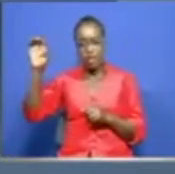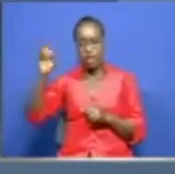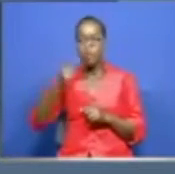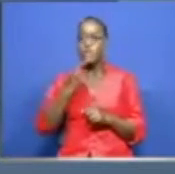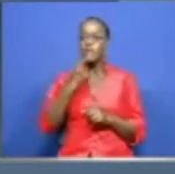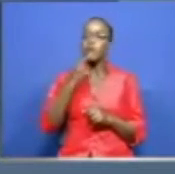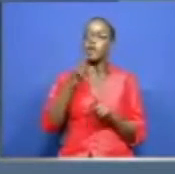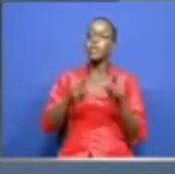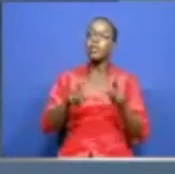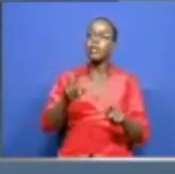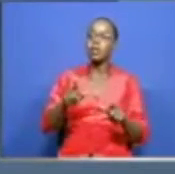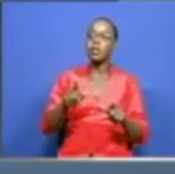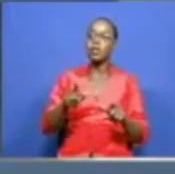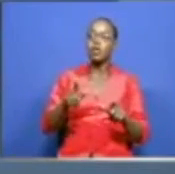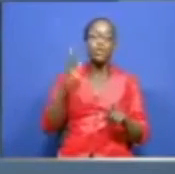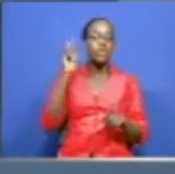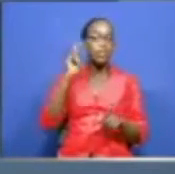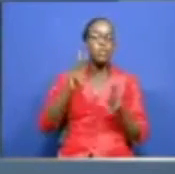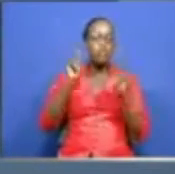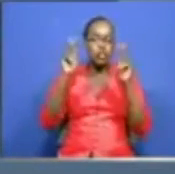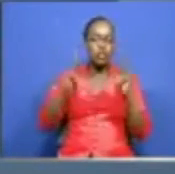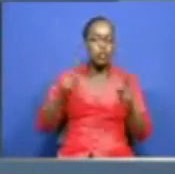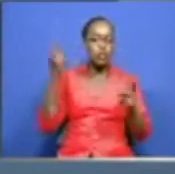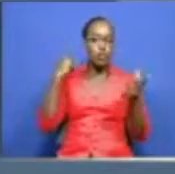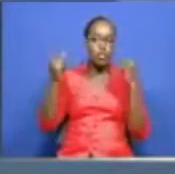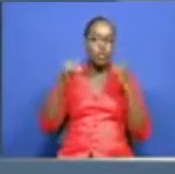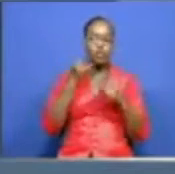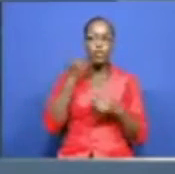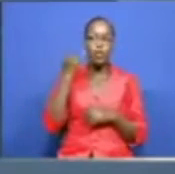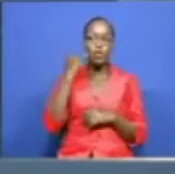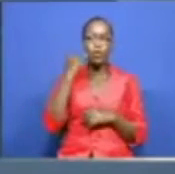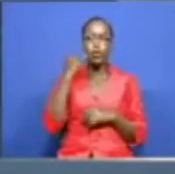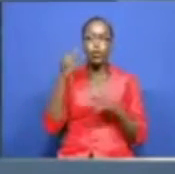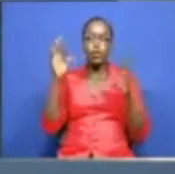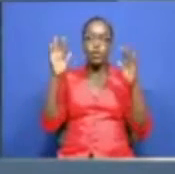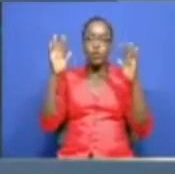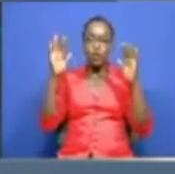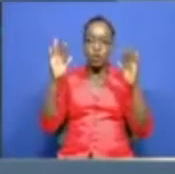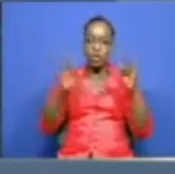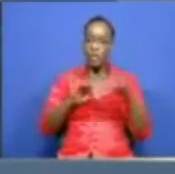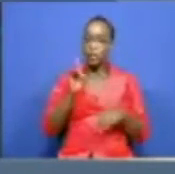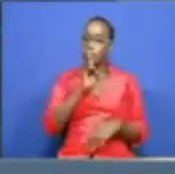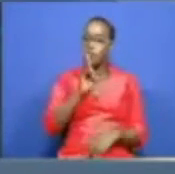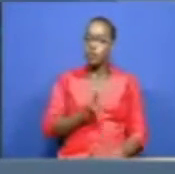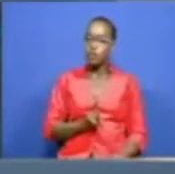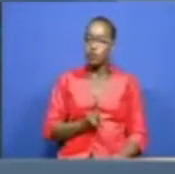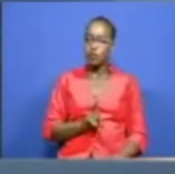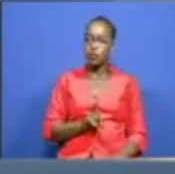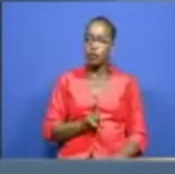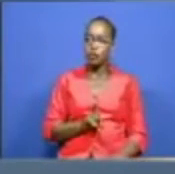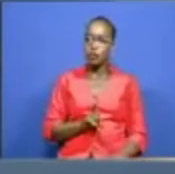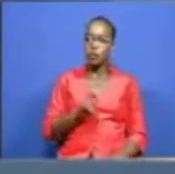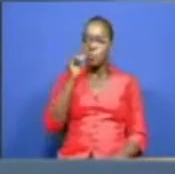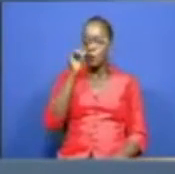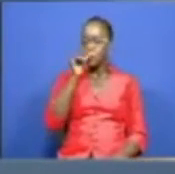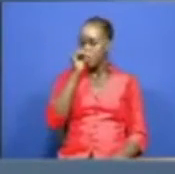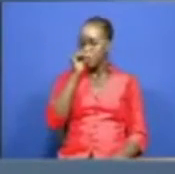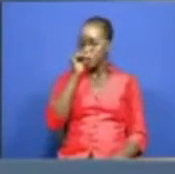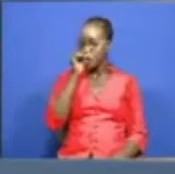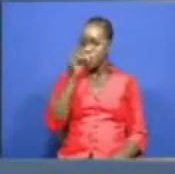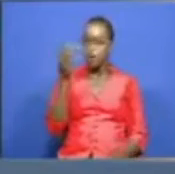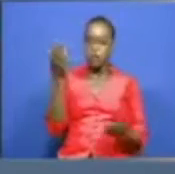Turkana. Maeneo ya Kisii, Kisumu, Kericho na Nakuru kutakuwa na rasharasha za mvua na ngurumo za radi. Maeneo ya Nyeri na maeneo